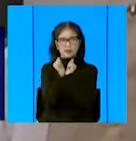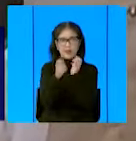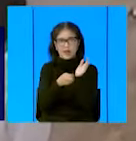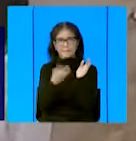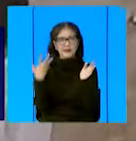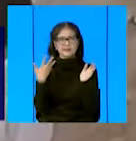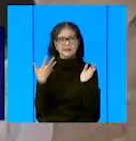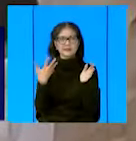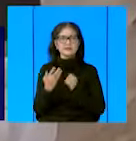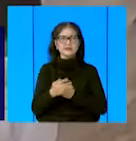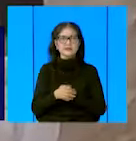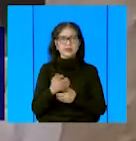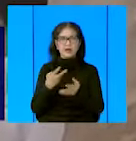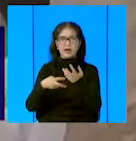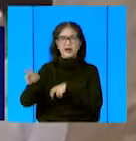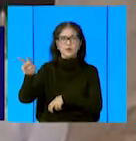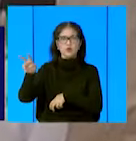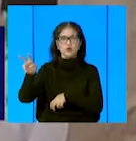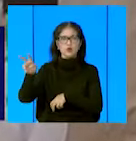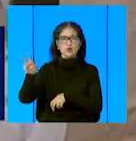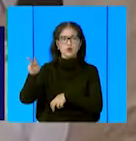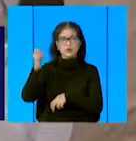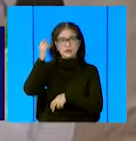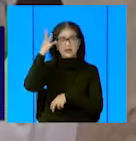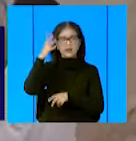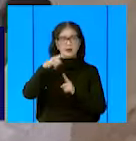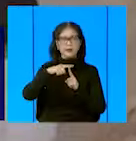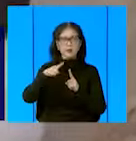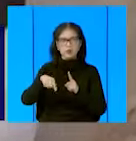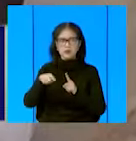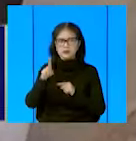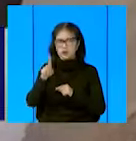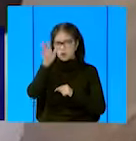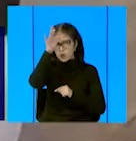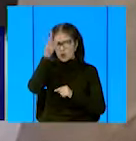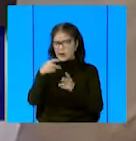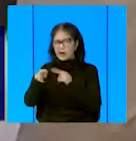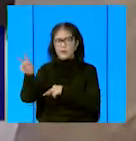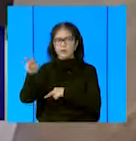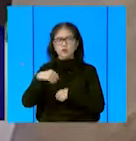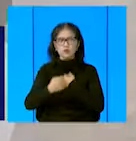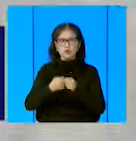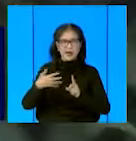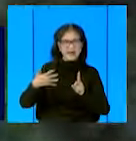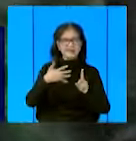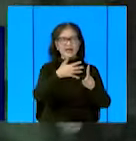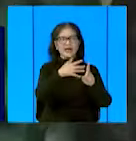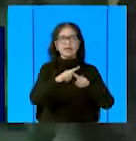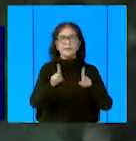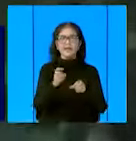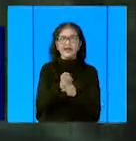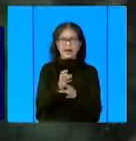tahanan lain. Menyadari Sandit kabur, sejumlah petugas PN Sarolangun pontang-panting mengejar Sandit, namun mereka